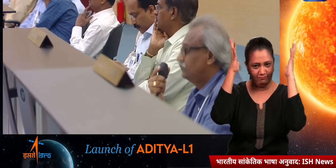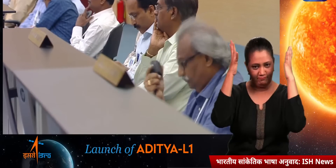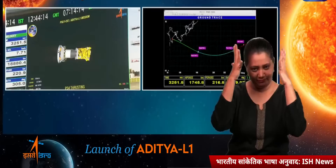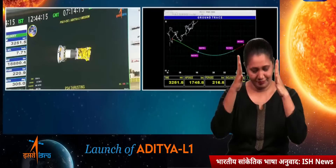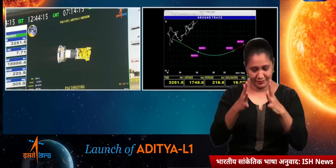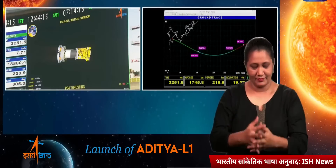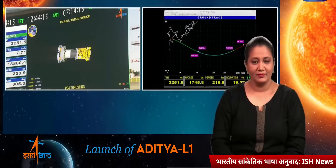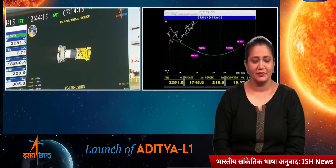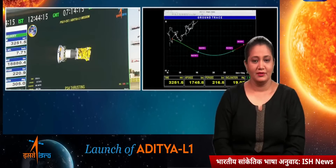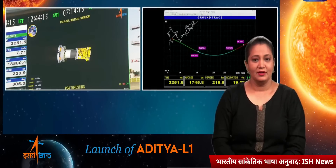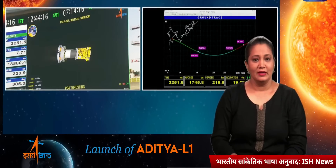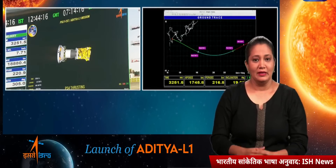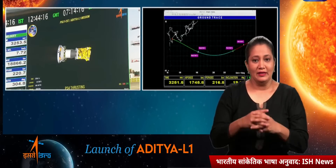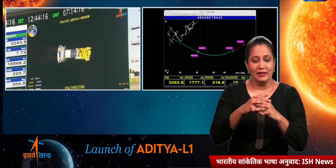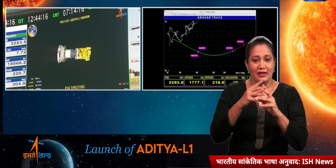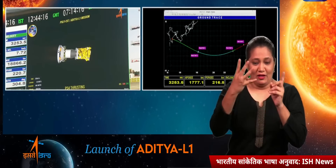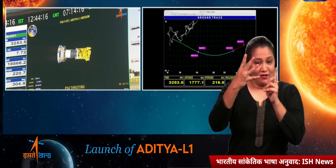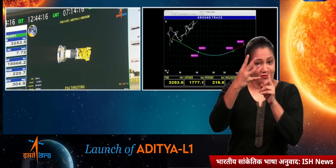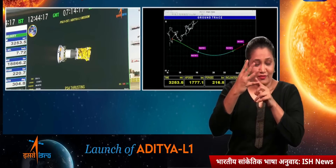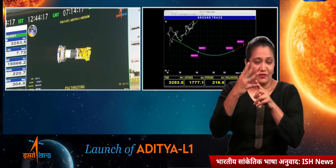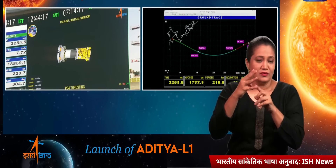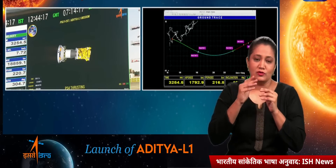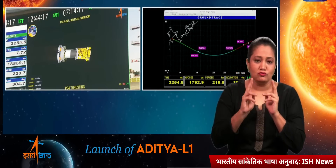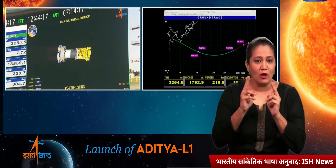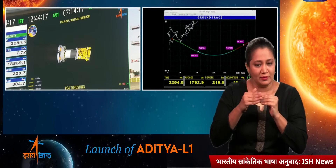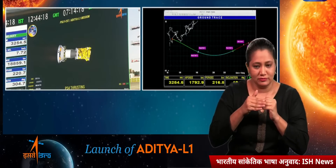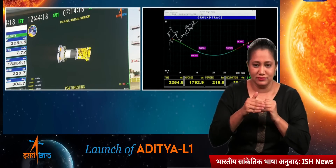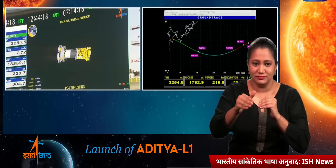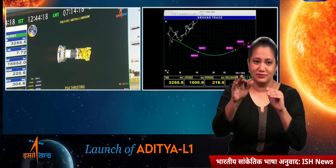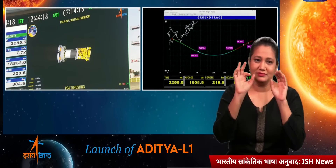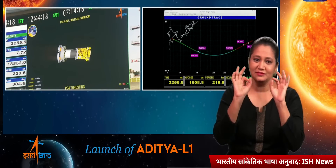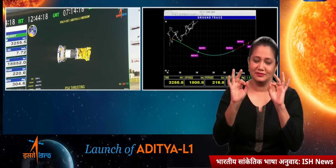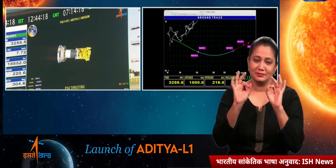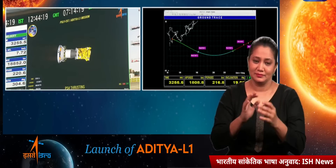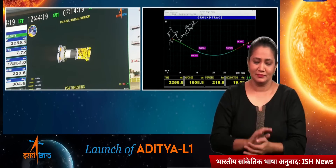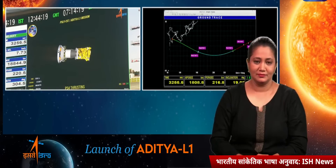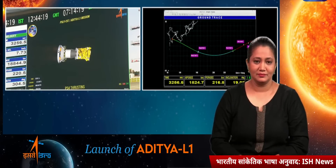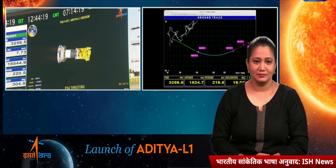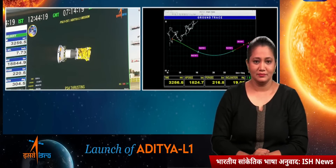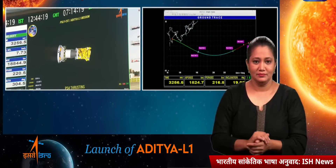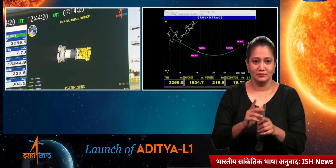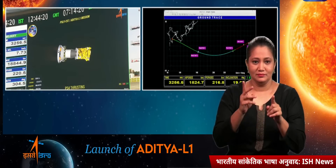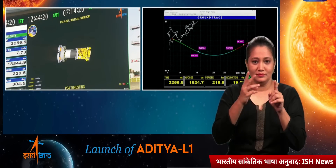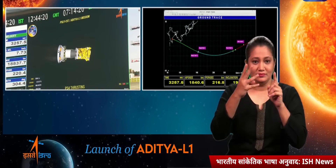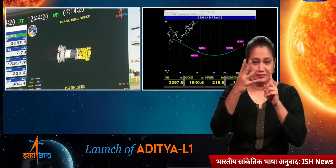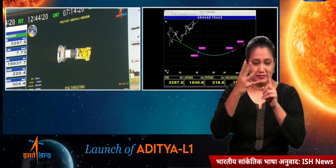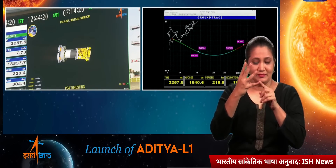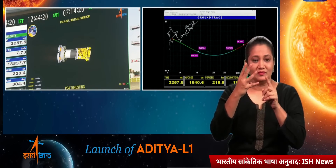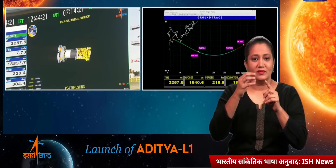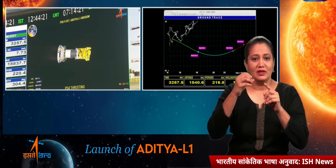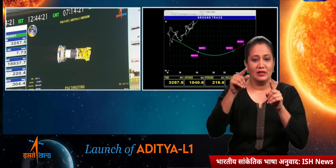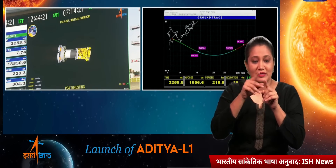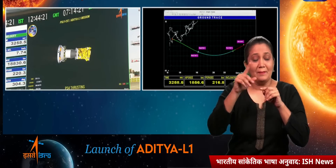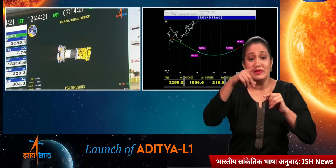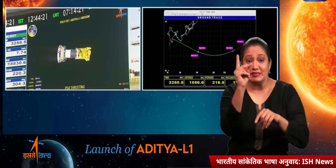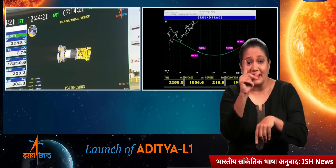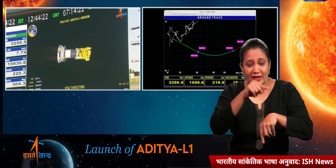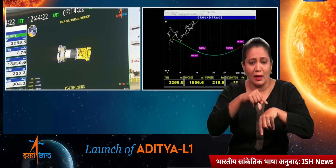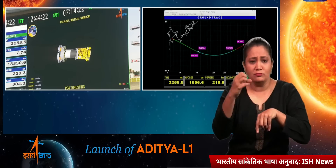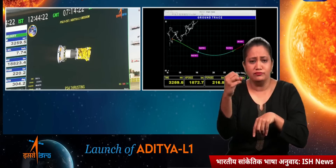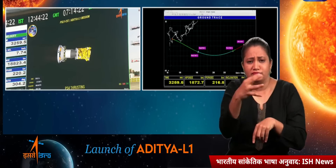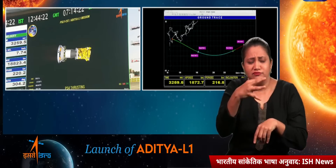The fourth stage performing normally. The second burn is expected to last